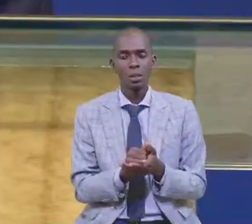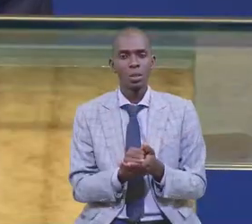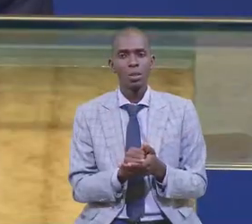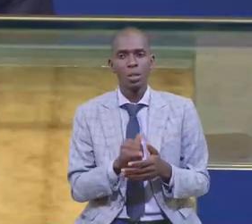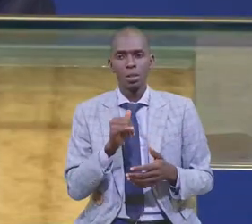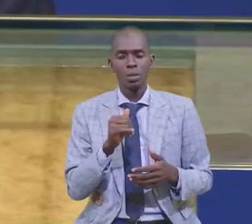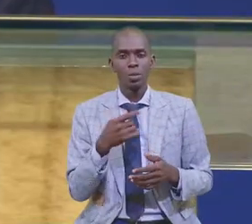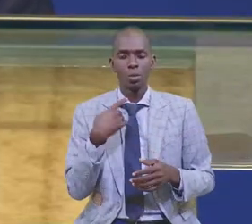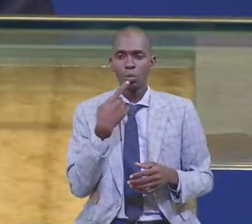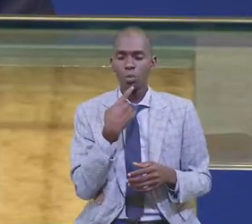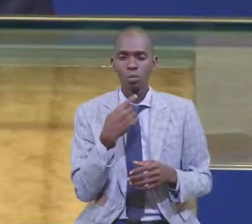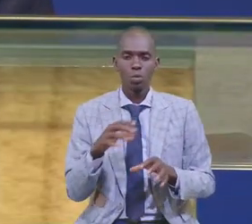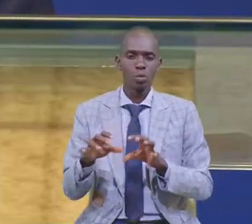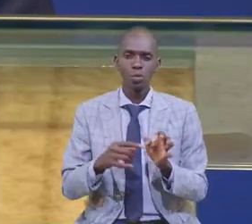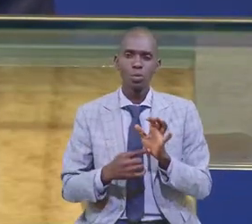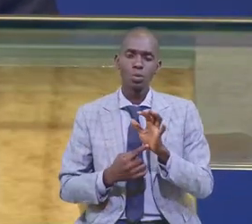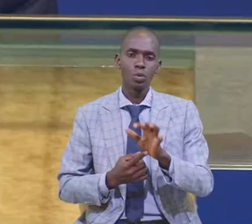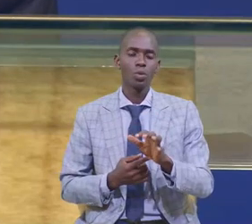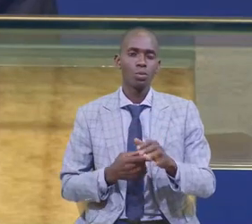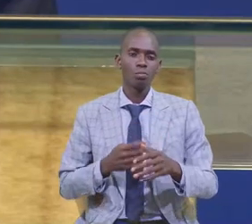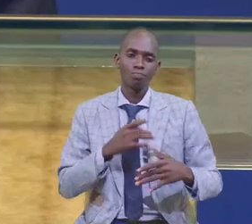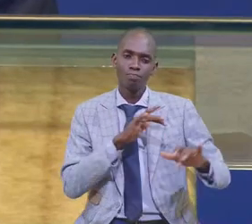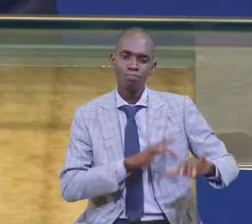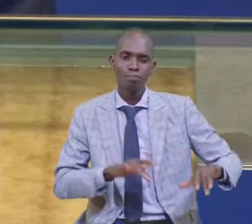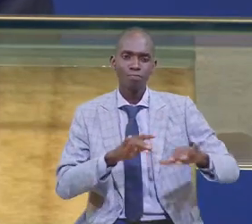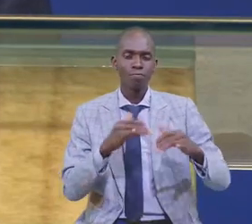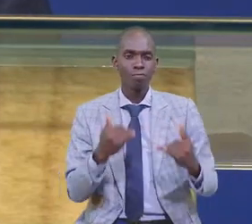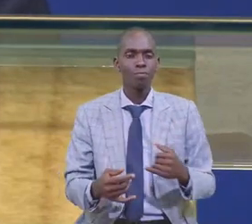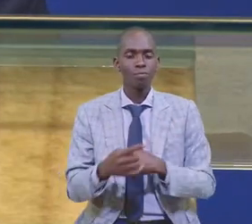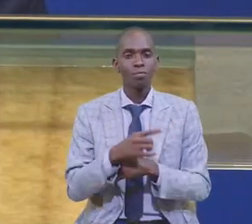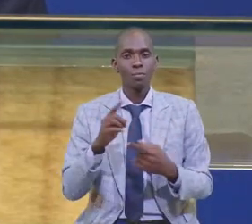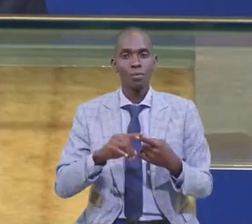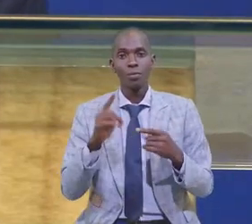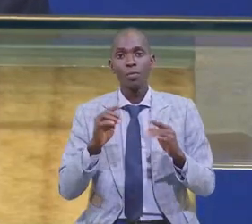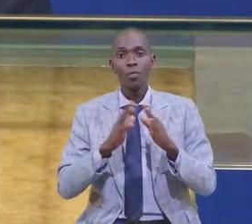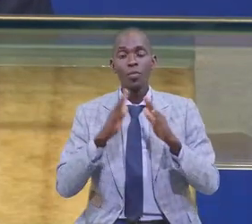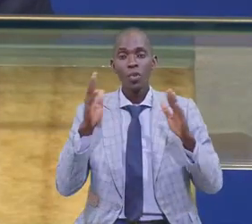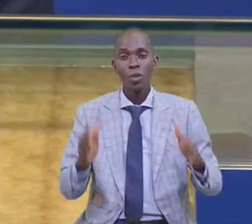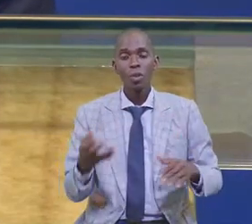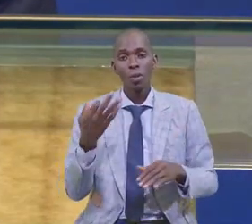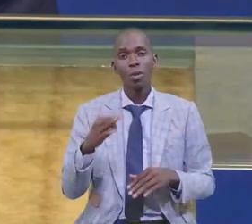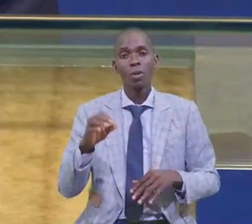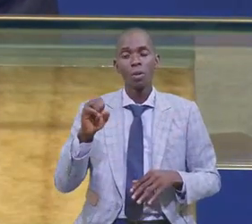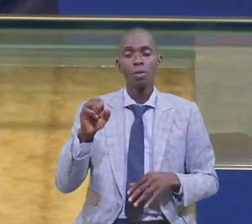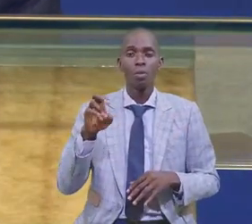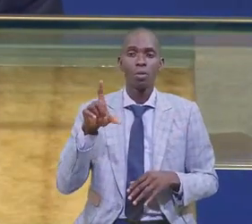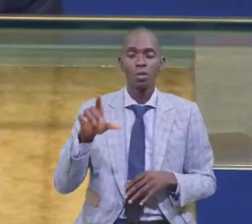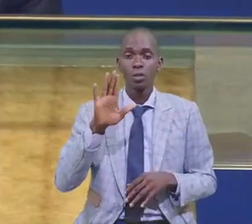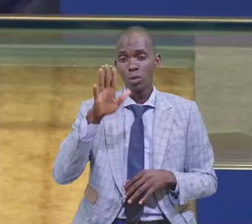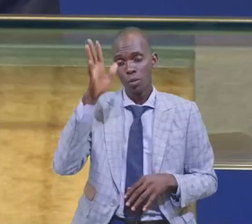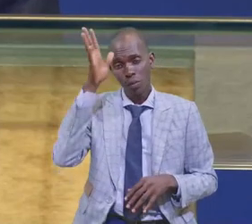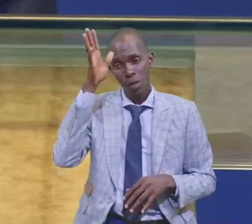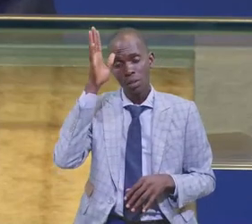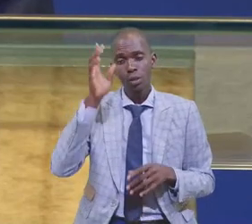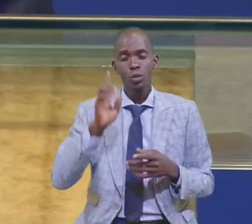d'Ish-Bosheth et il répondit, suis-je une tête de chien qui tienne pour Juda? Je fais aujourd'hui preuve